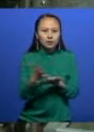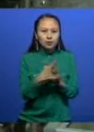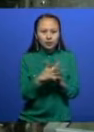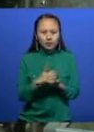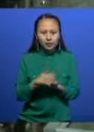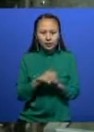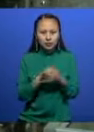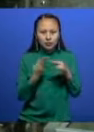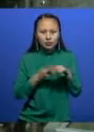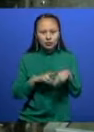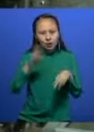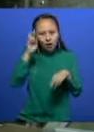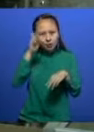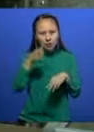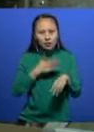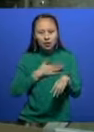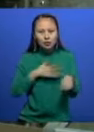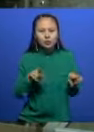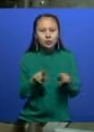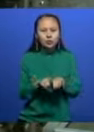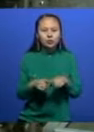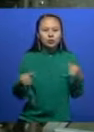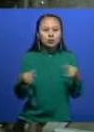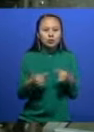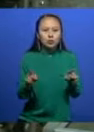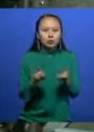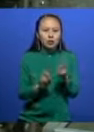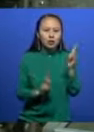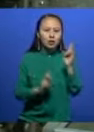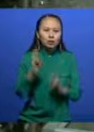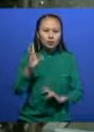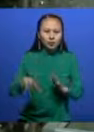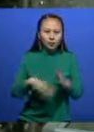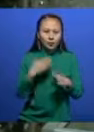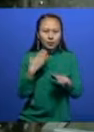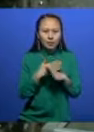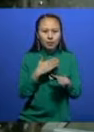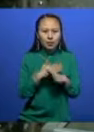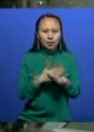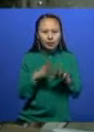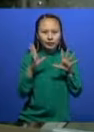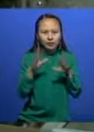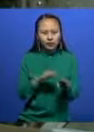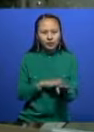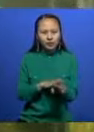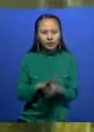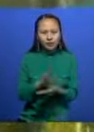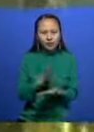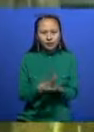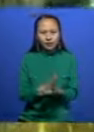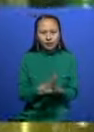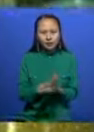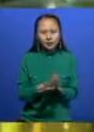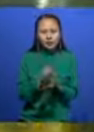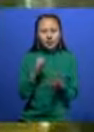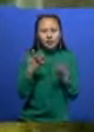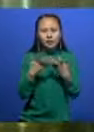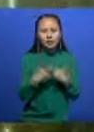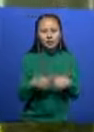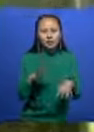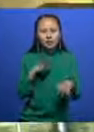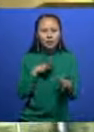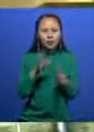әрине мемлекеттің біз сияқты өңдеуші кәсіпорындарға субсидия төлеуінің арқасында жүзеге асып отыр. Автоматтандырылған